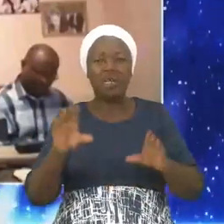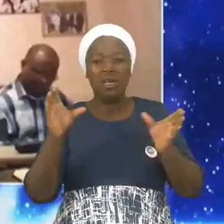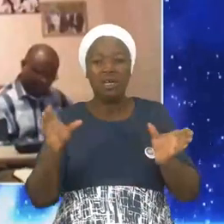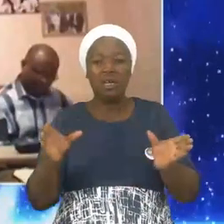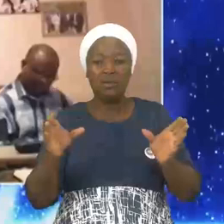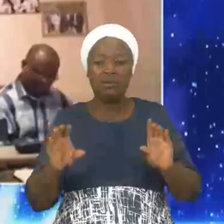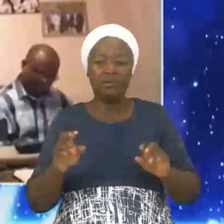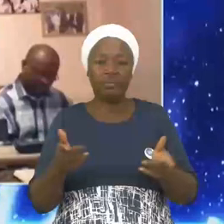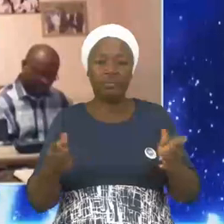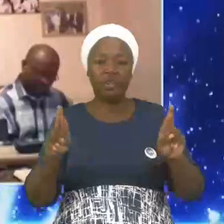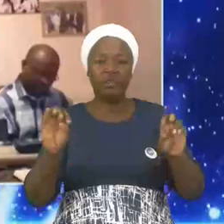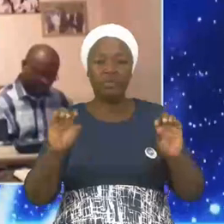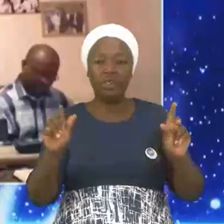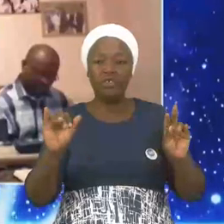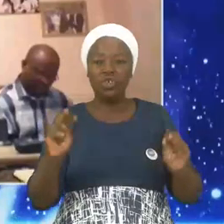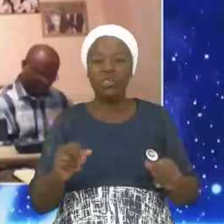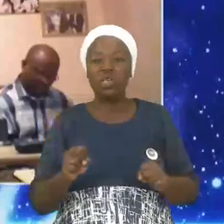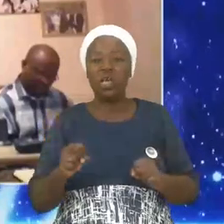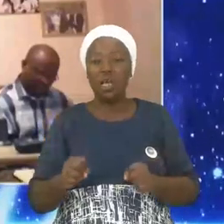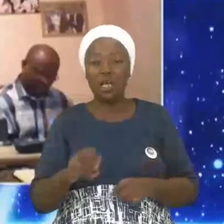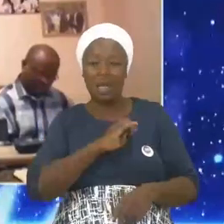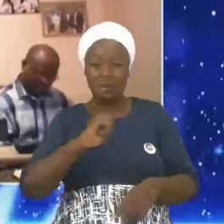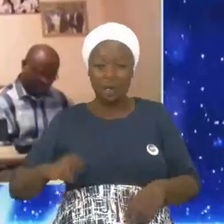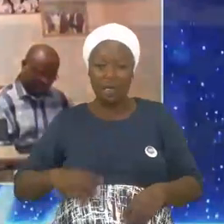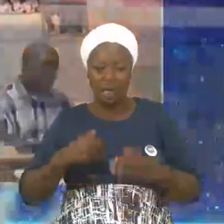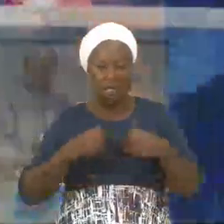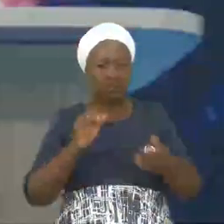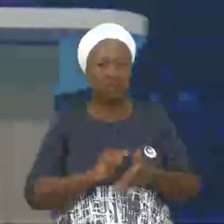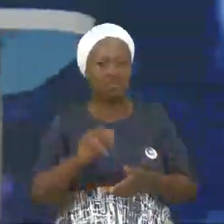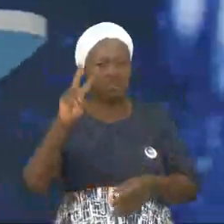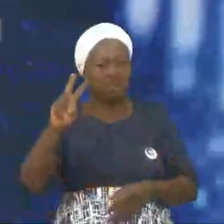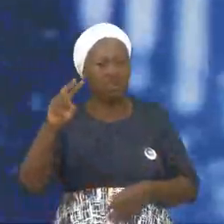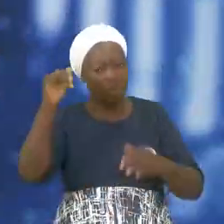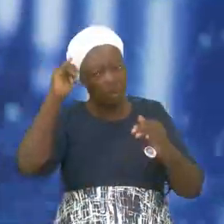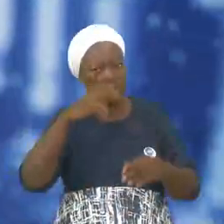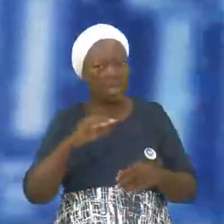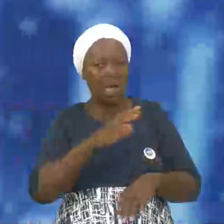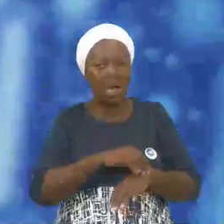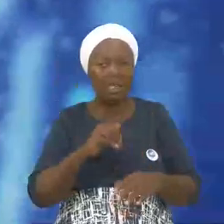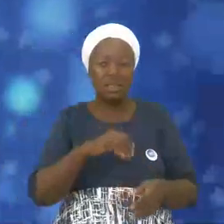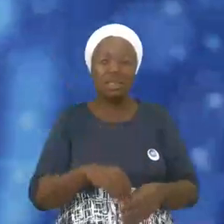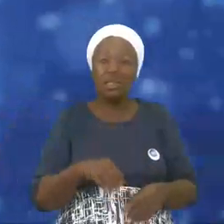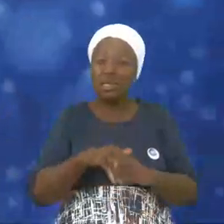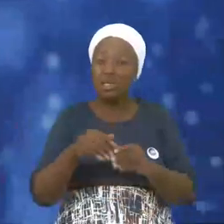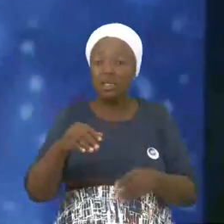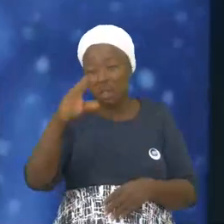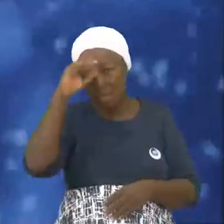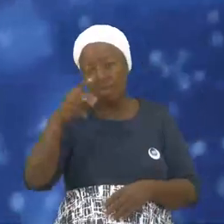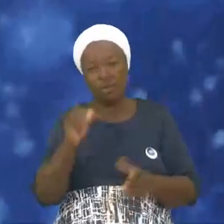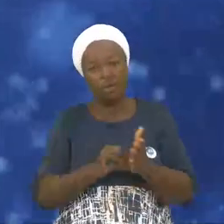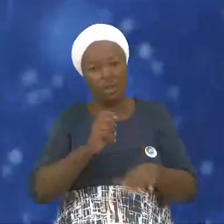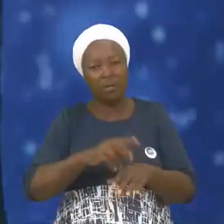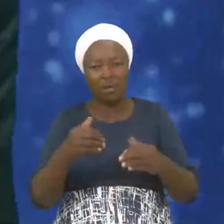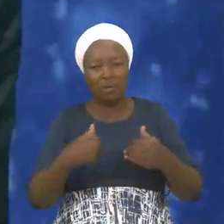parlent du bélier qui représente l'Empire grec qui avait deux cornes. Et il était en